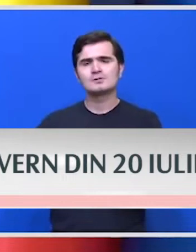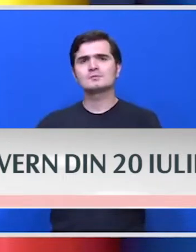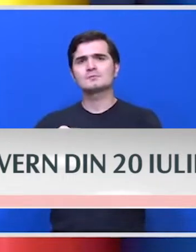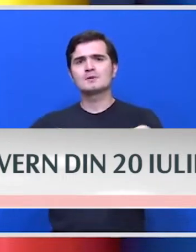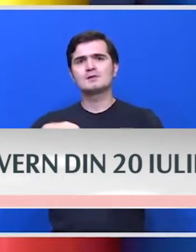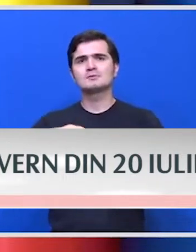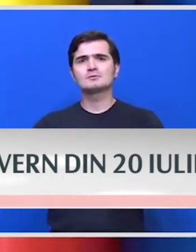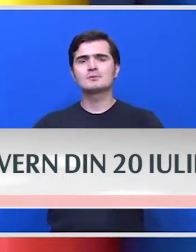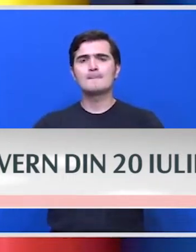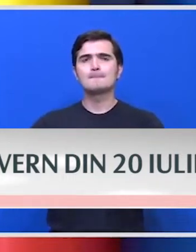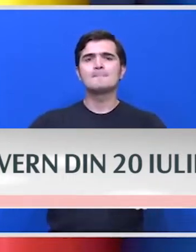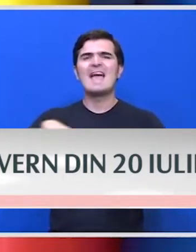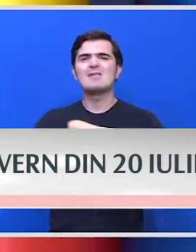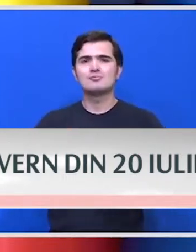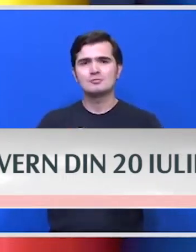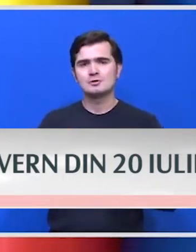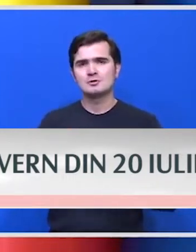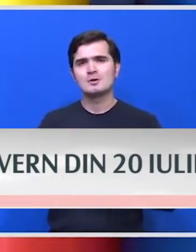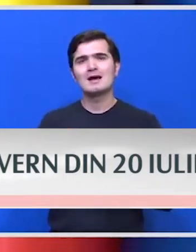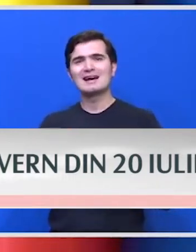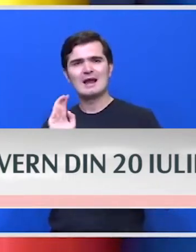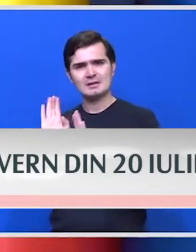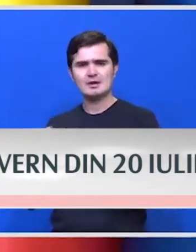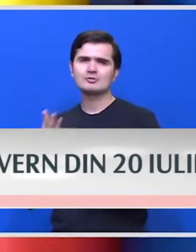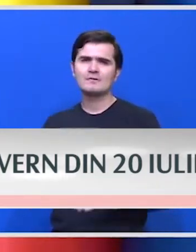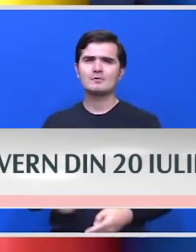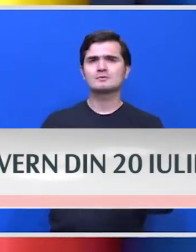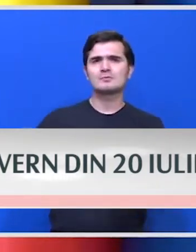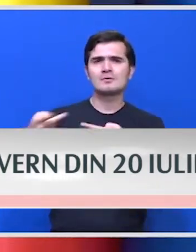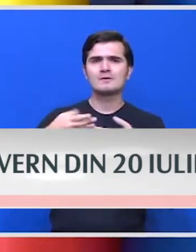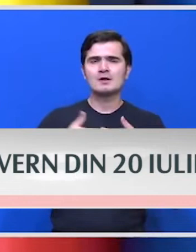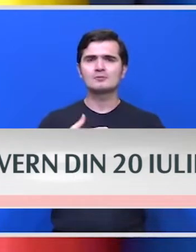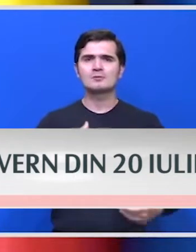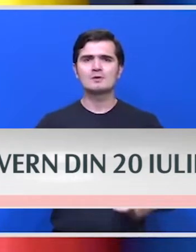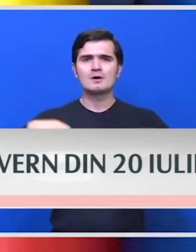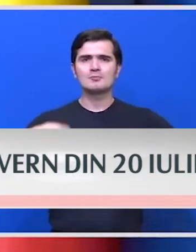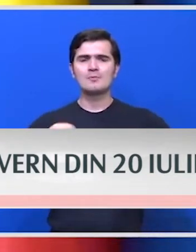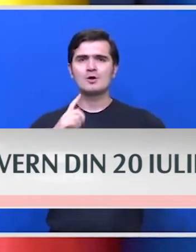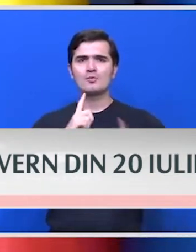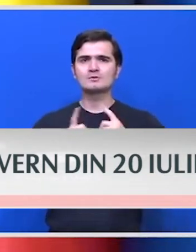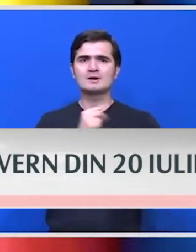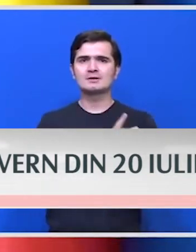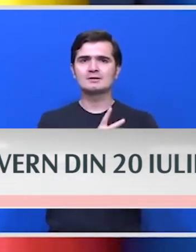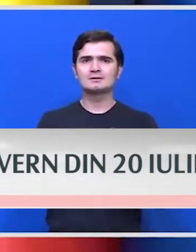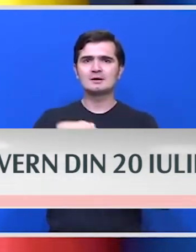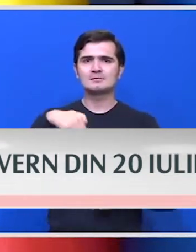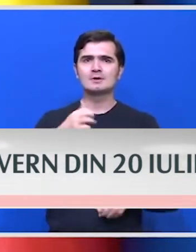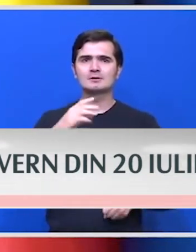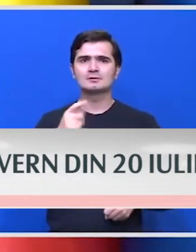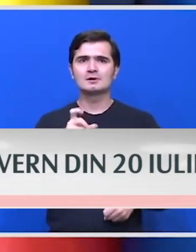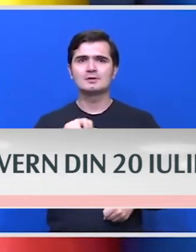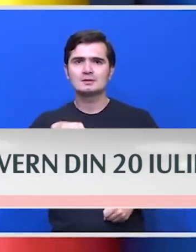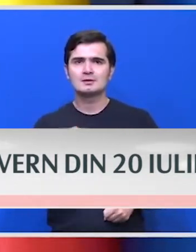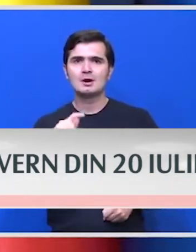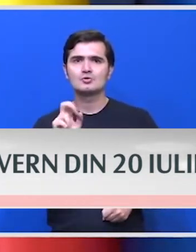și respectiv Ministrul Mediului, aș vrea să invit alături de mine pe doamna consilier de stat Mădălina Turza, deoarece, după cum cunoașteți,